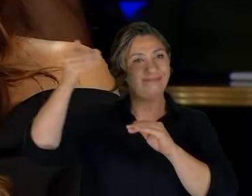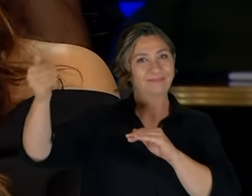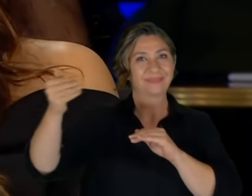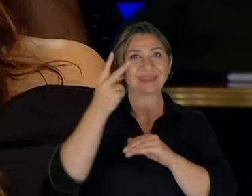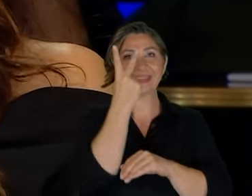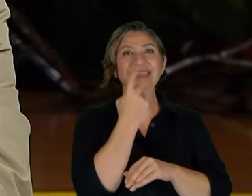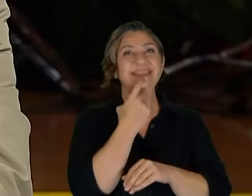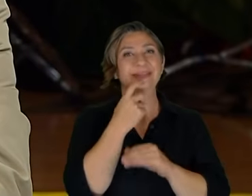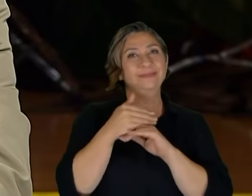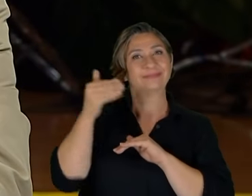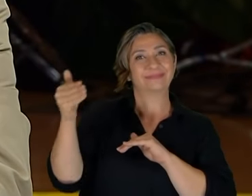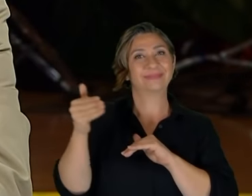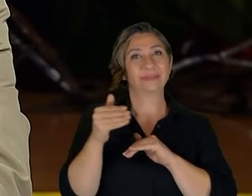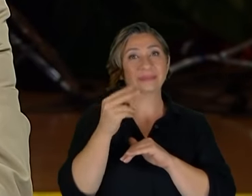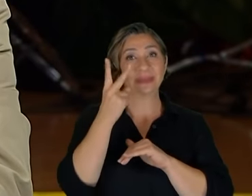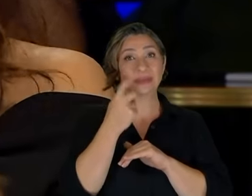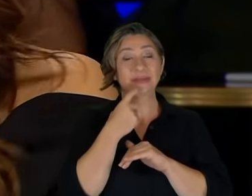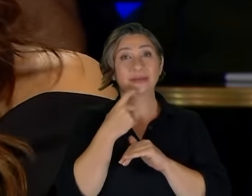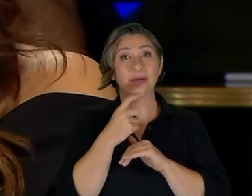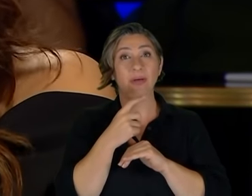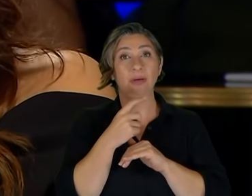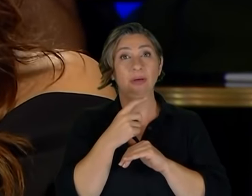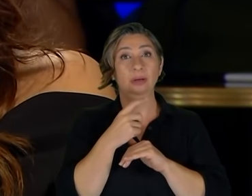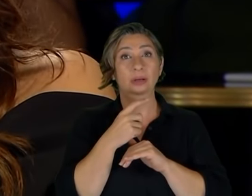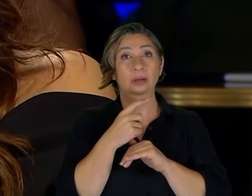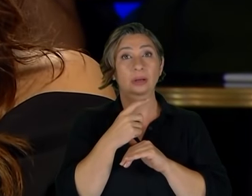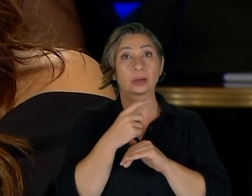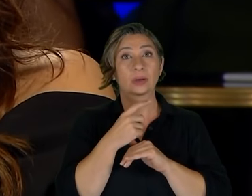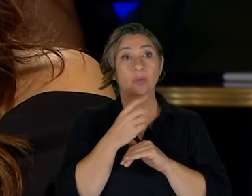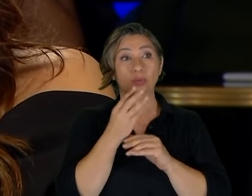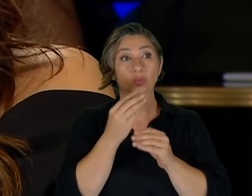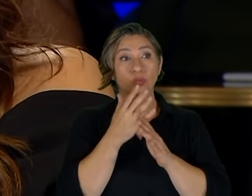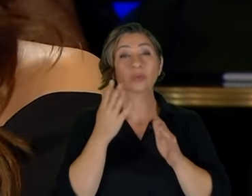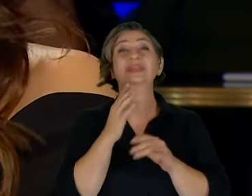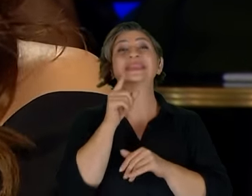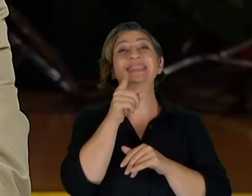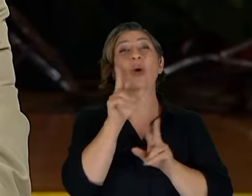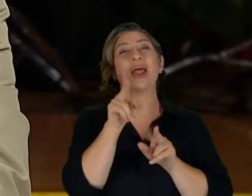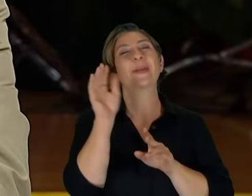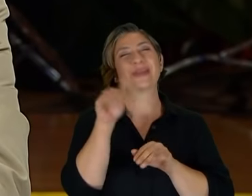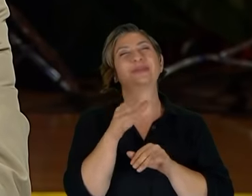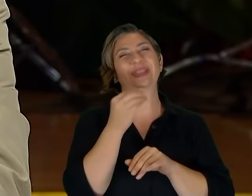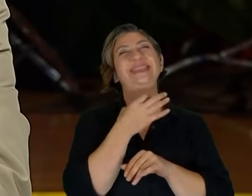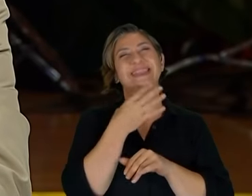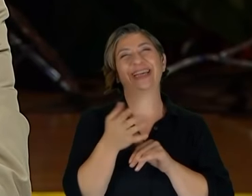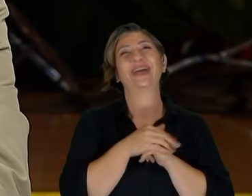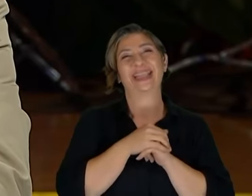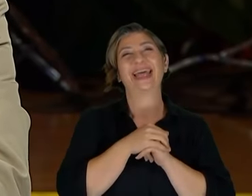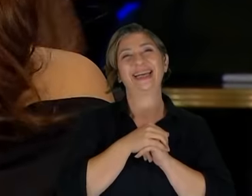İki ve sene. İki sene mi? Hayır, çok yok. Ciddi bir zaman sanki. O size öyle bize gelmiş. Öyle çok gelmiş. Teşekkür